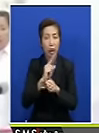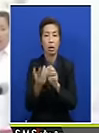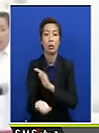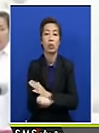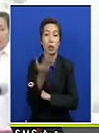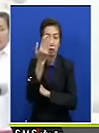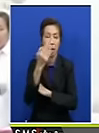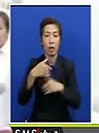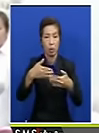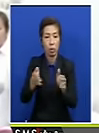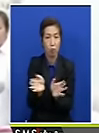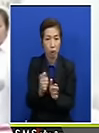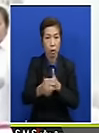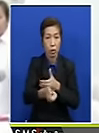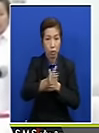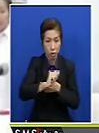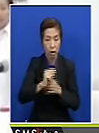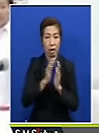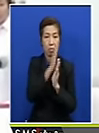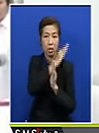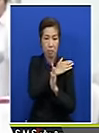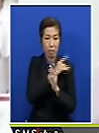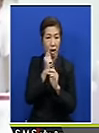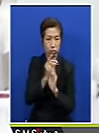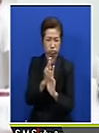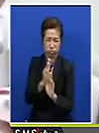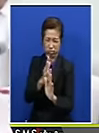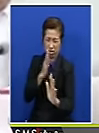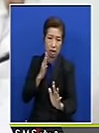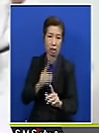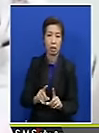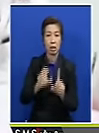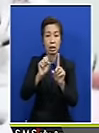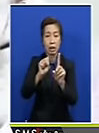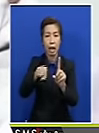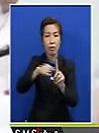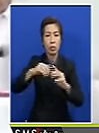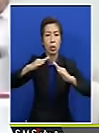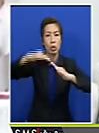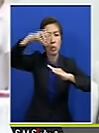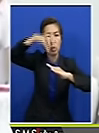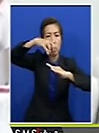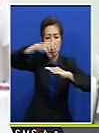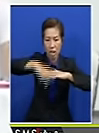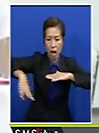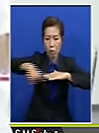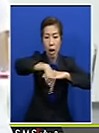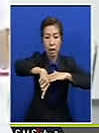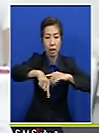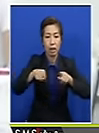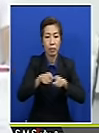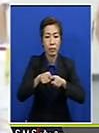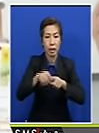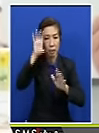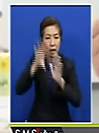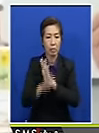การบิณฑบาตพระภิกษุสามเณรเนี่ย 100,000 รูปที่ลานธรรมมหาธรรมกายเจดีย์ภาพเนี้ย